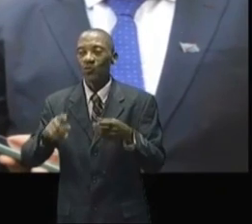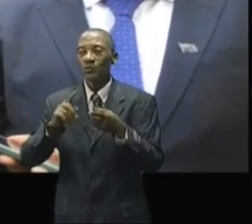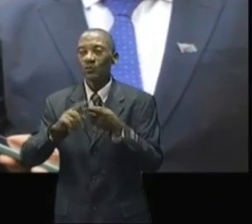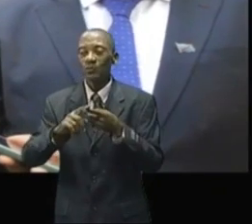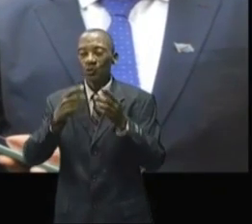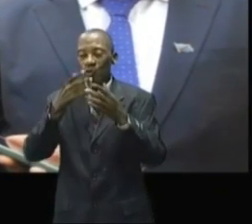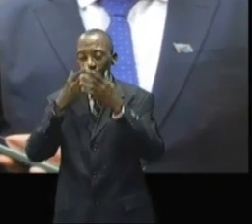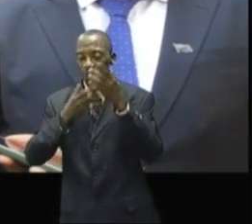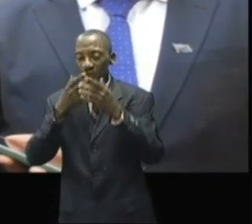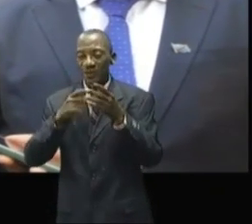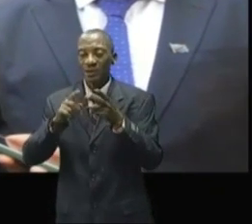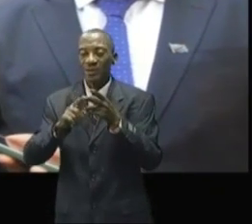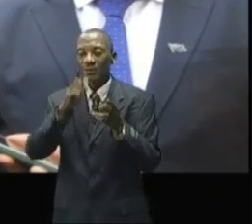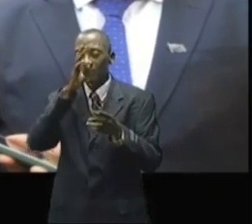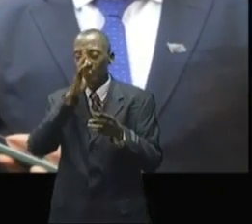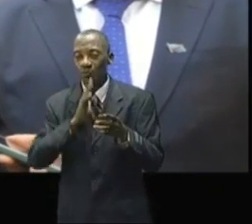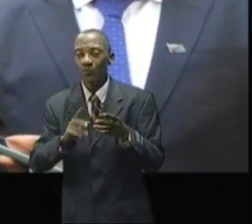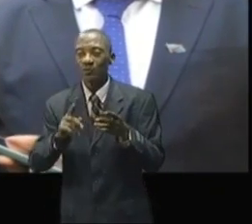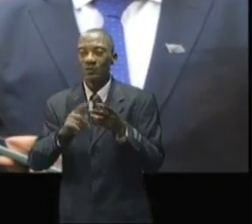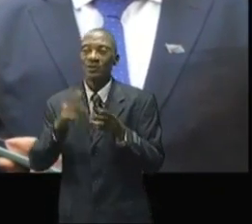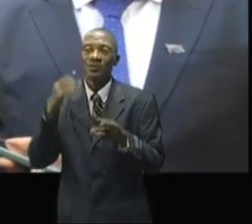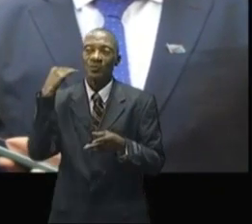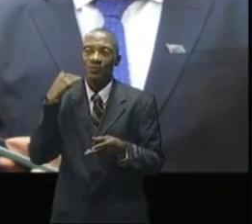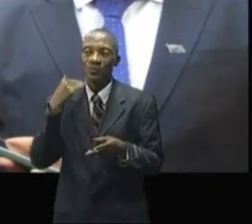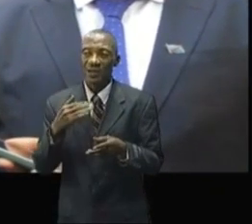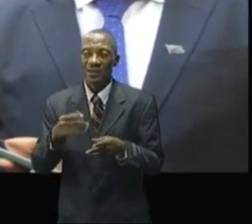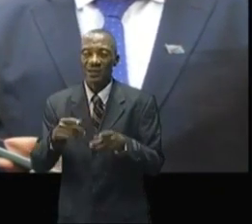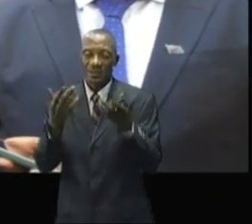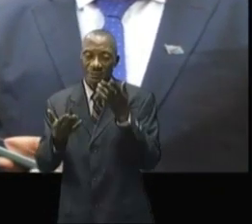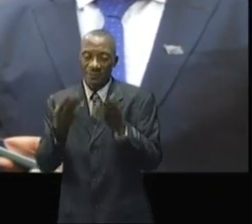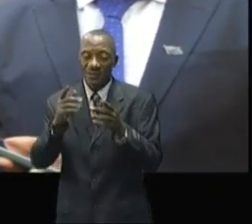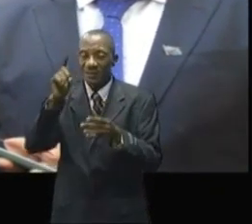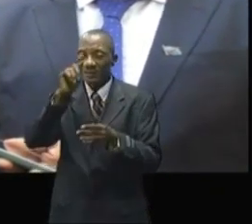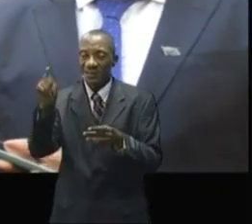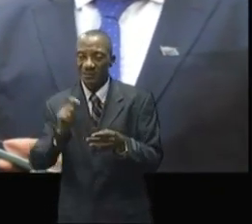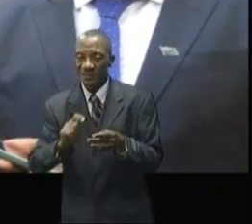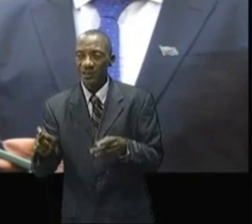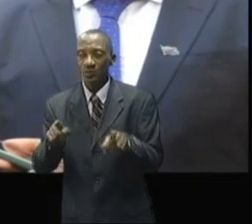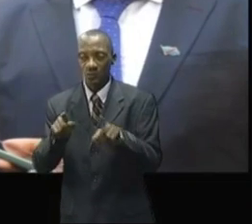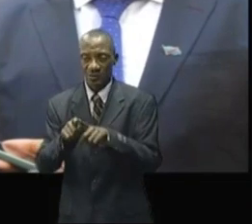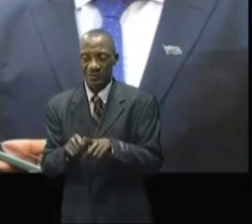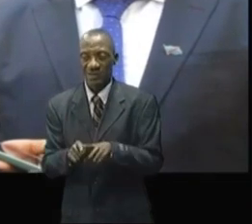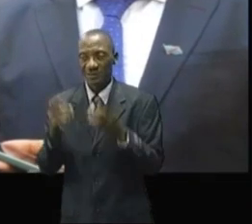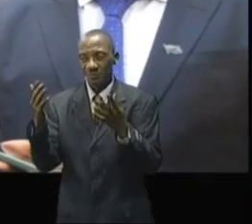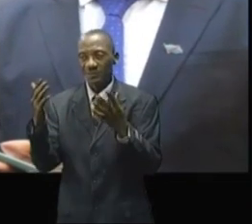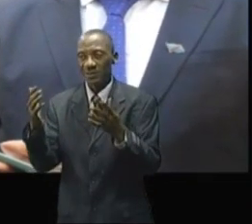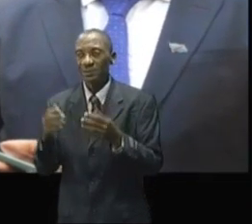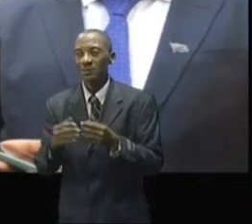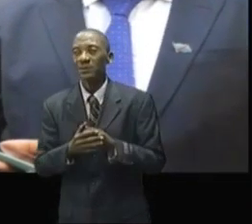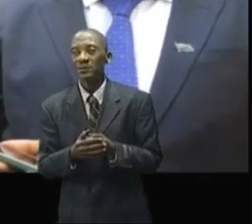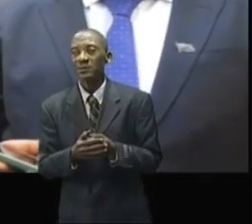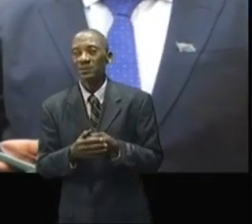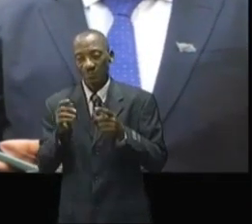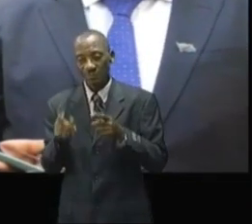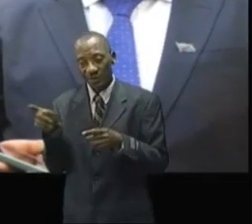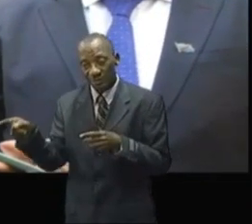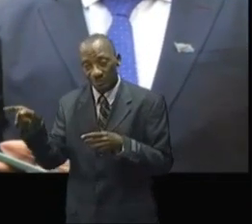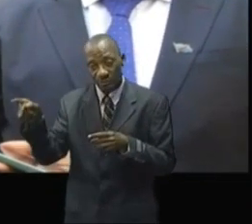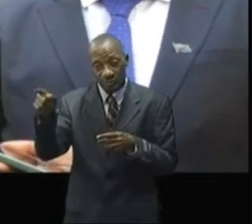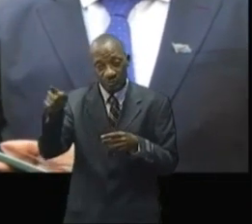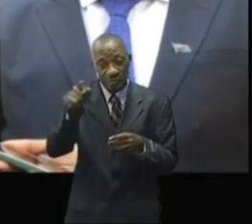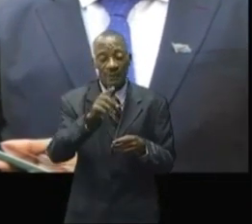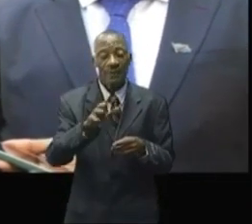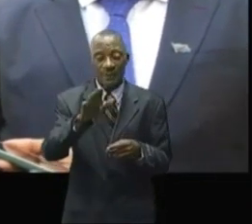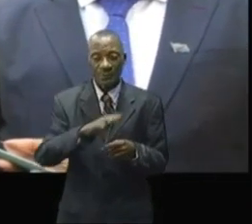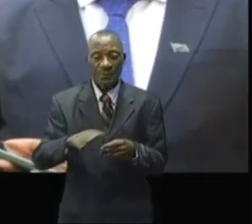là. Je pense que c'est aux pays signataires de l'accord cadre de mieux faire entendre leur